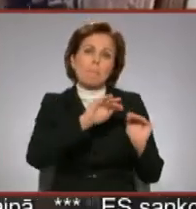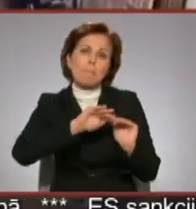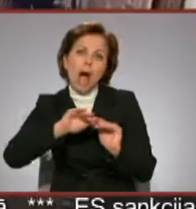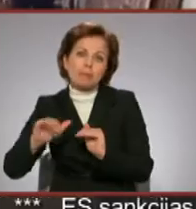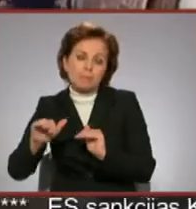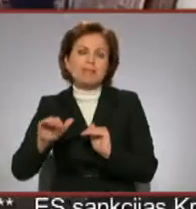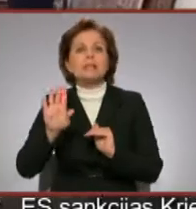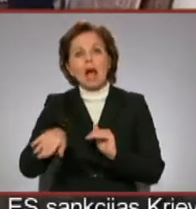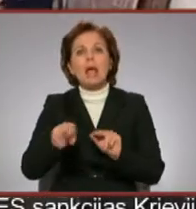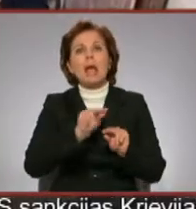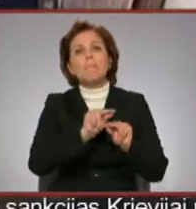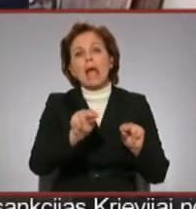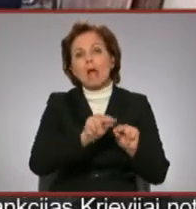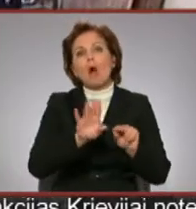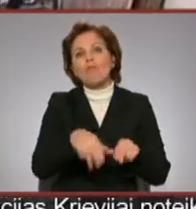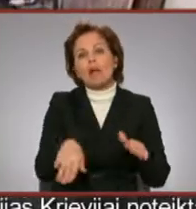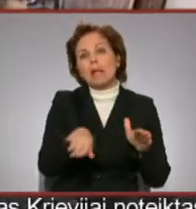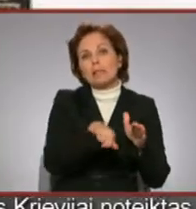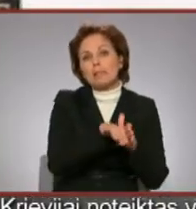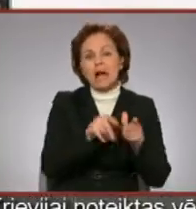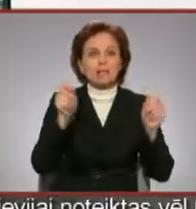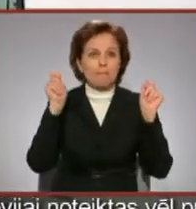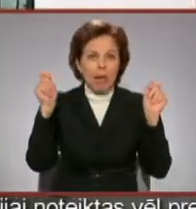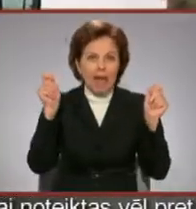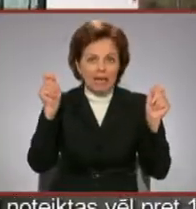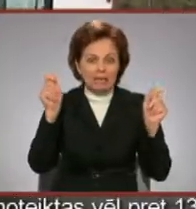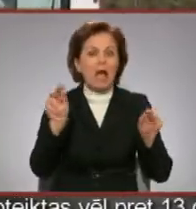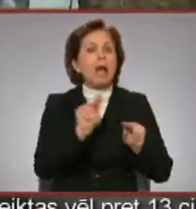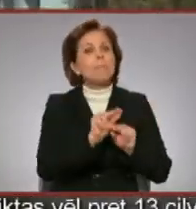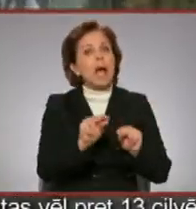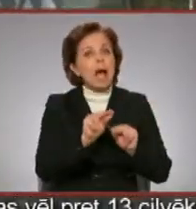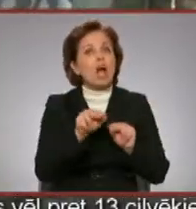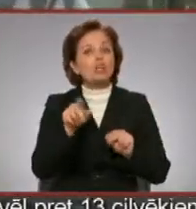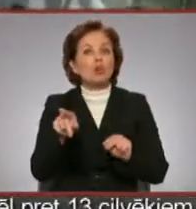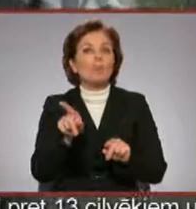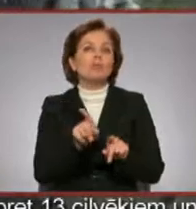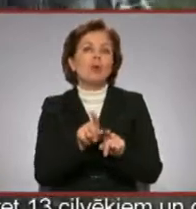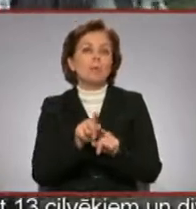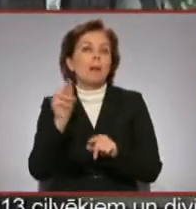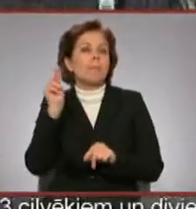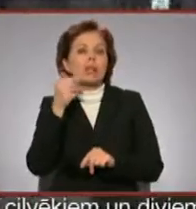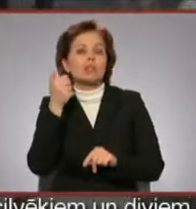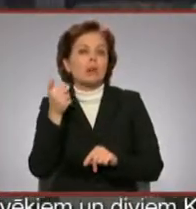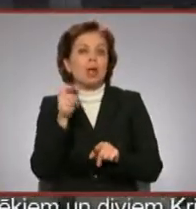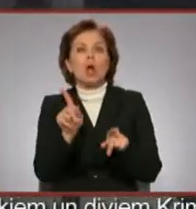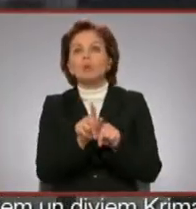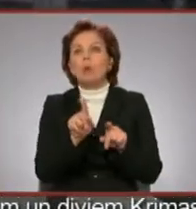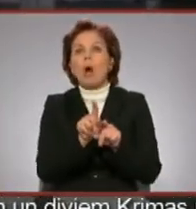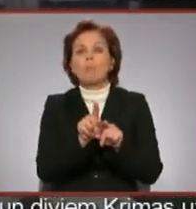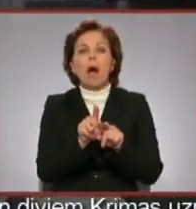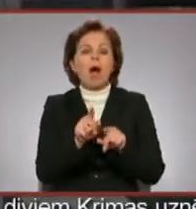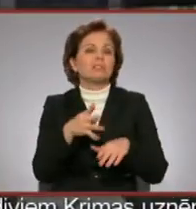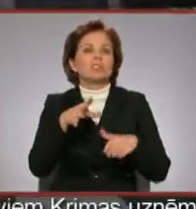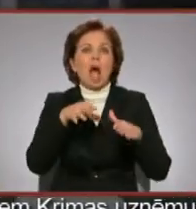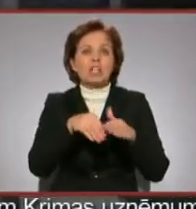pedagogi varētu piedalīties piketā. Jāteic gan, ka došanās uz piketu pedagogiem jau kļūst teju par mācību gadu neatņemamu sastāvdaļu.